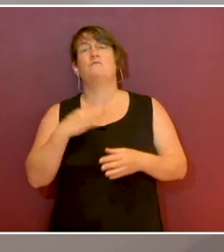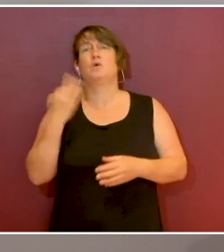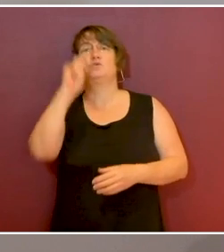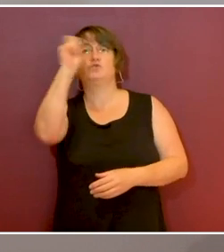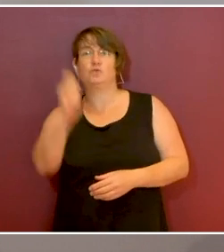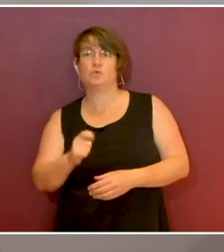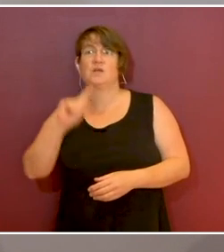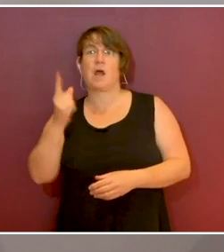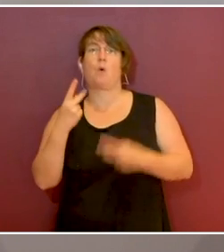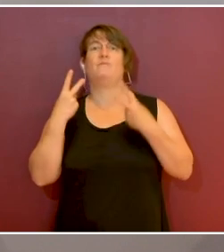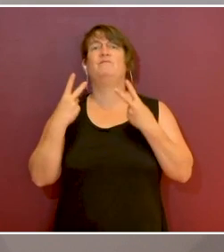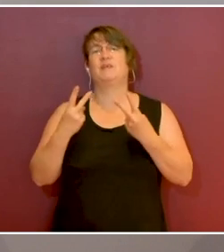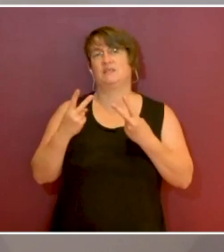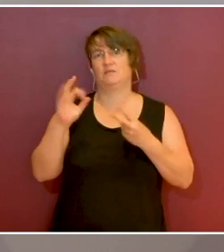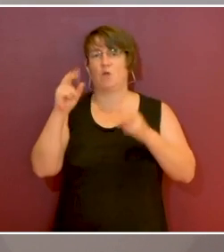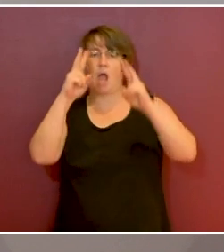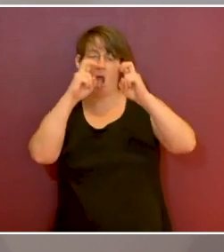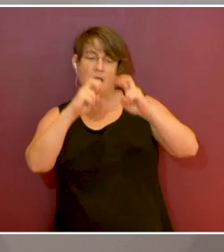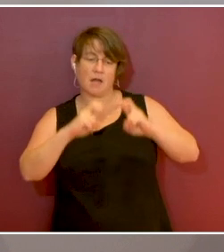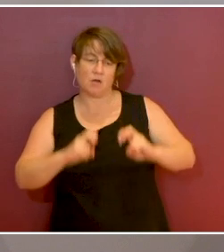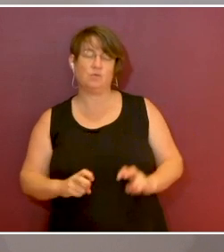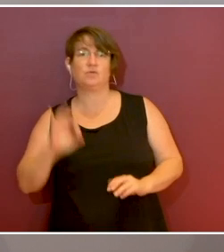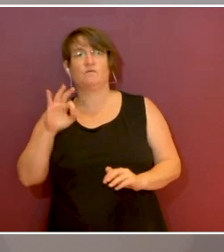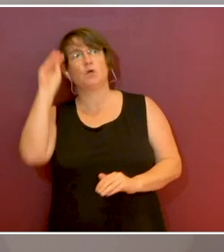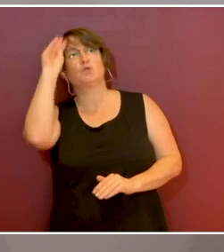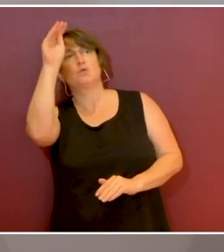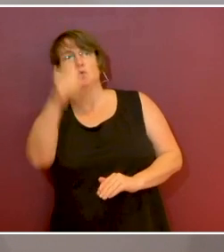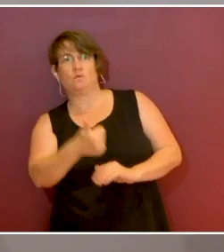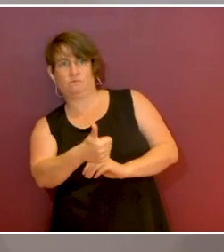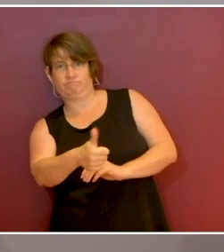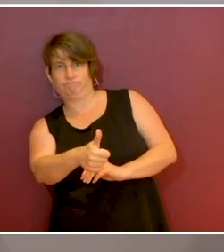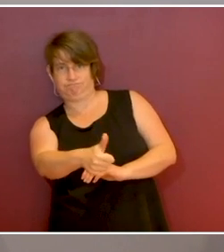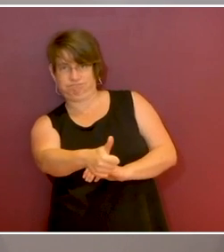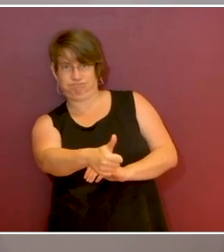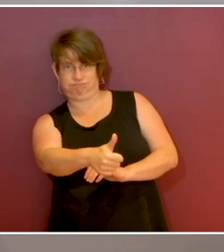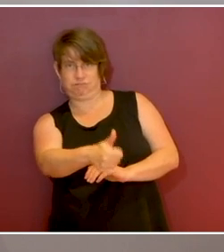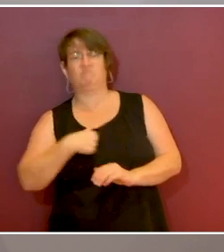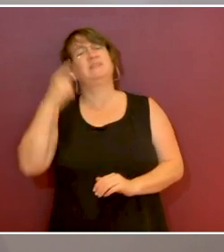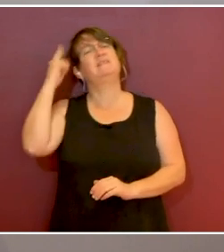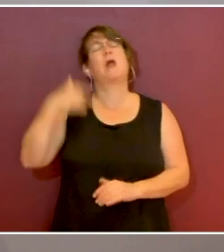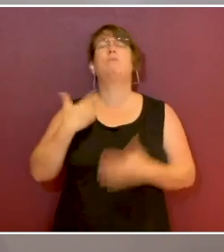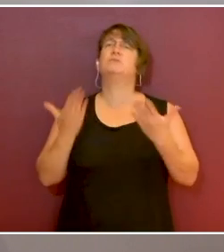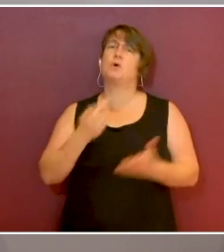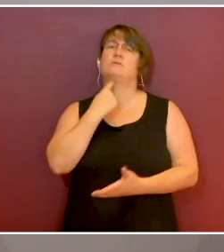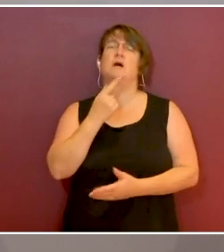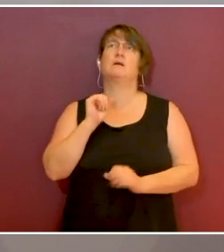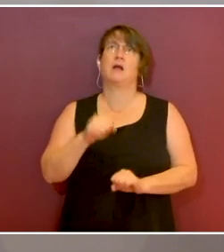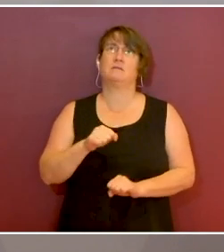auch dann mit Blick auf die Steuerung in der Zukunft. Ich glaube, man kann durchaus sagen, dass